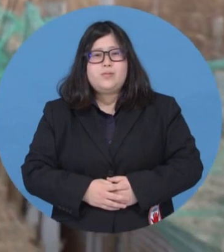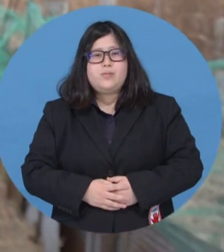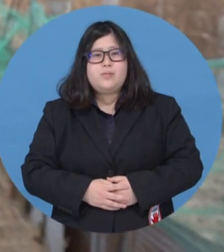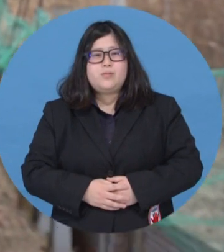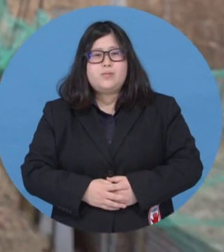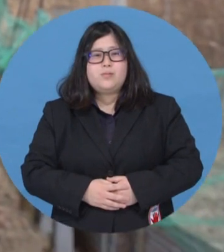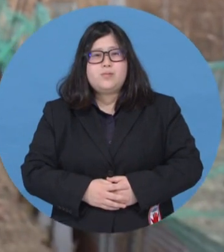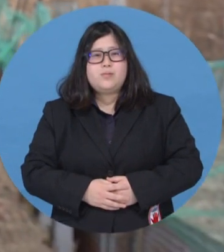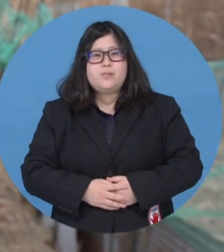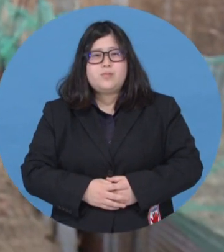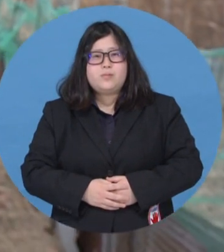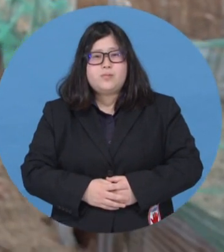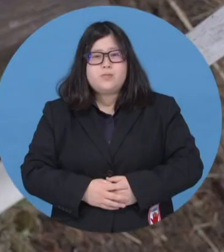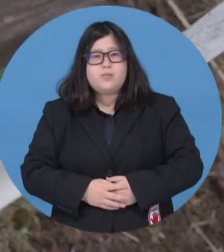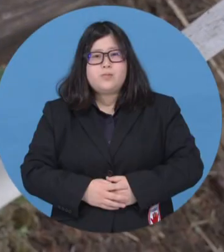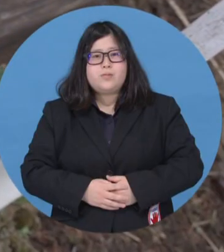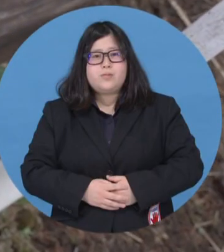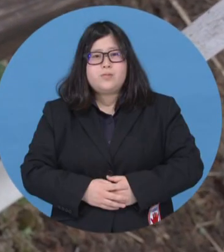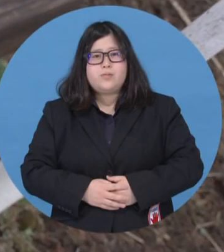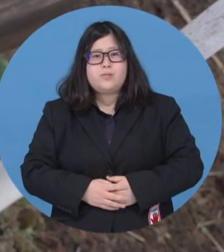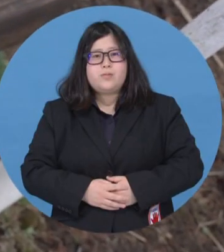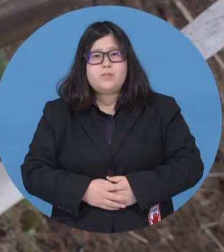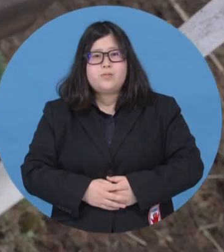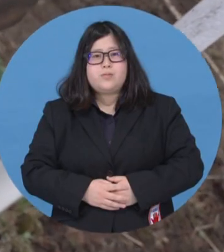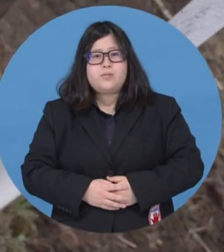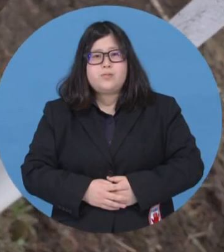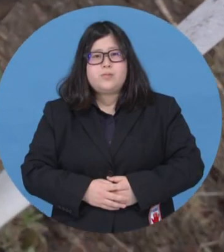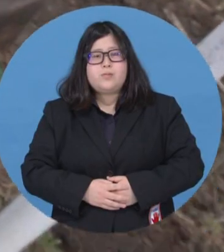はい、じゃあ行きます。